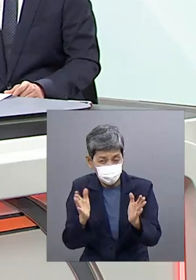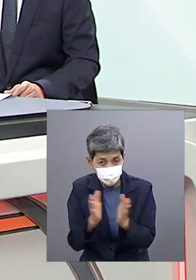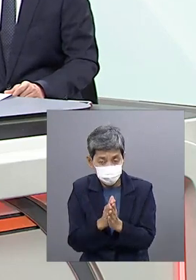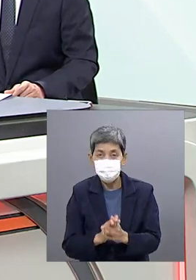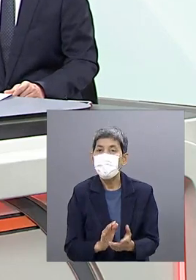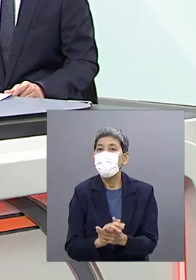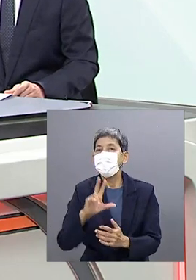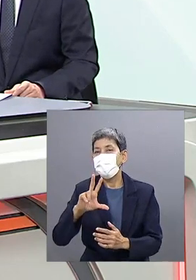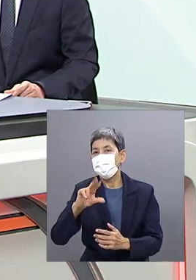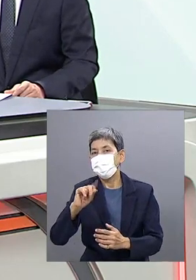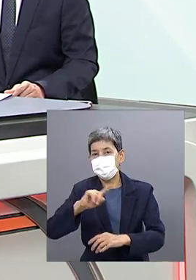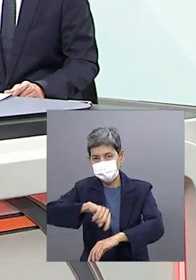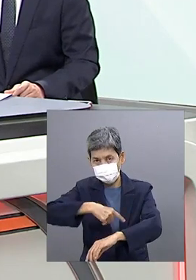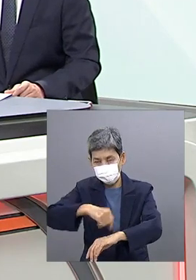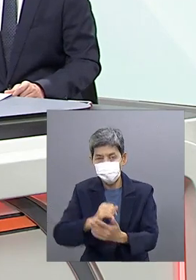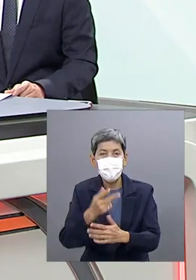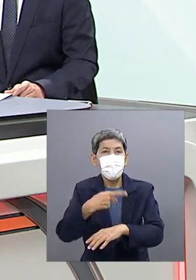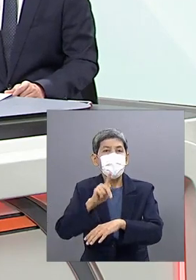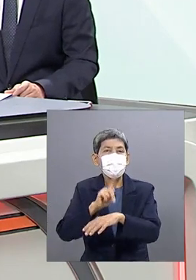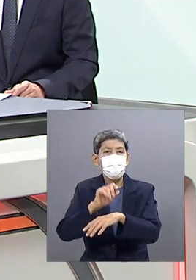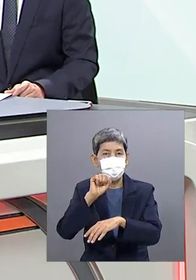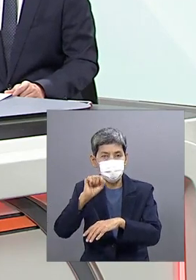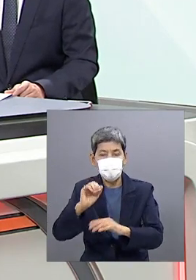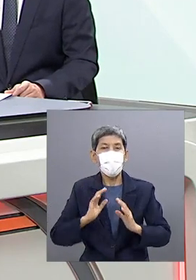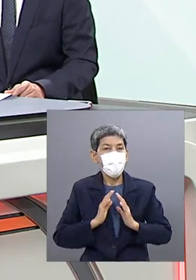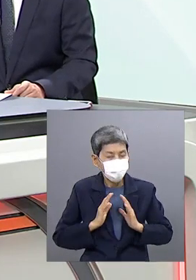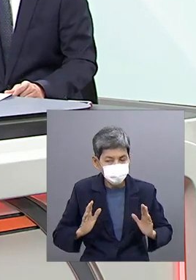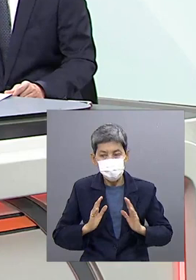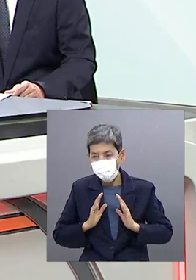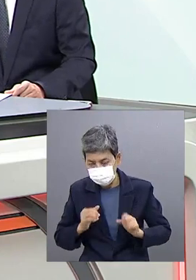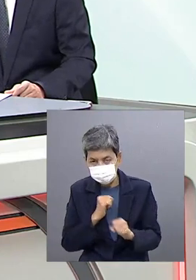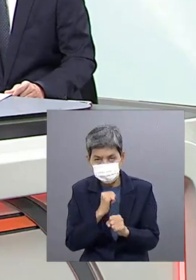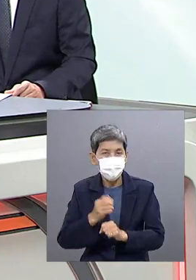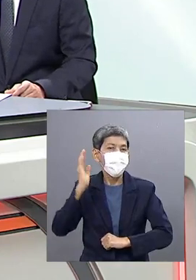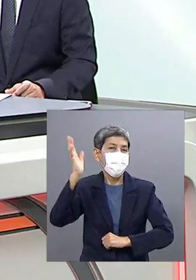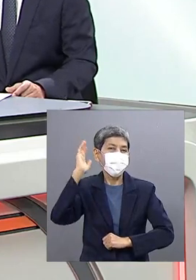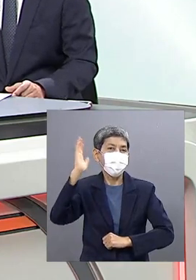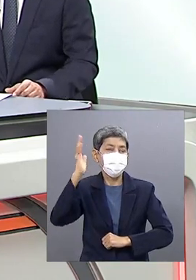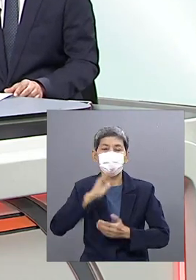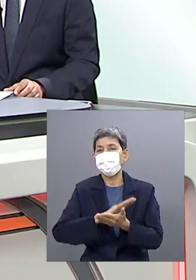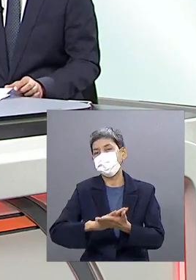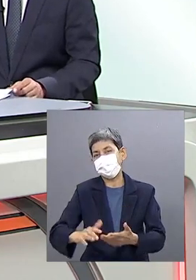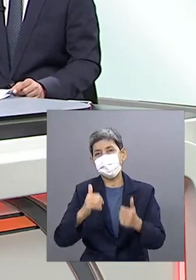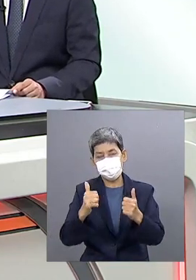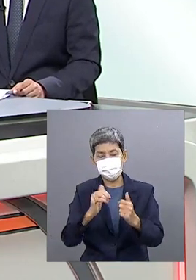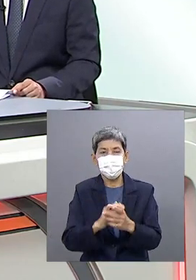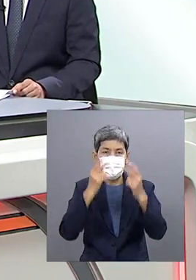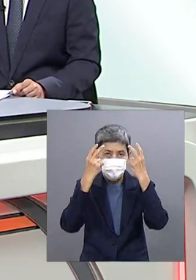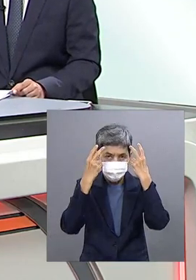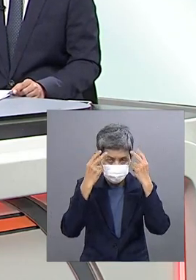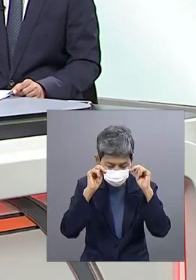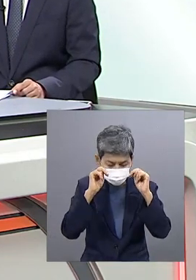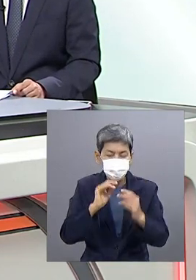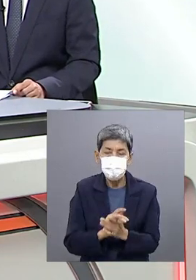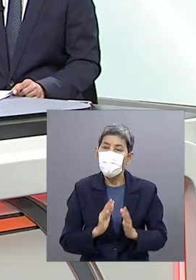ชั่วโมงครับประธานสภาขอบคุณที่ทุกฝ่ายทำให้การประชุมเทียบร้อยนะครับด้านนายกรัฐมนตรีนะคะก็ฝากขอบคุณ